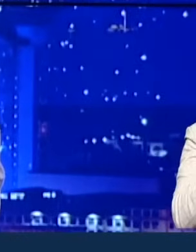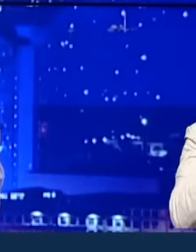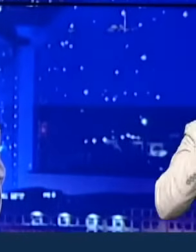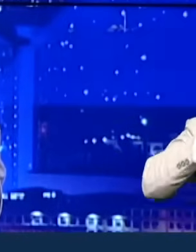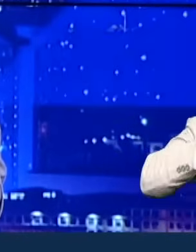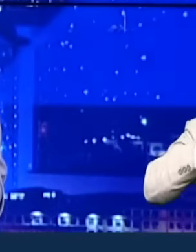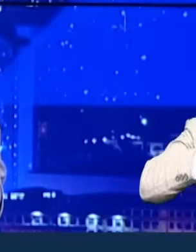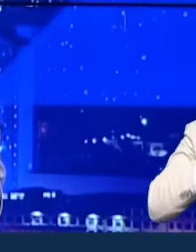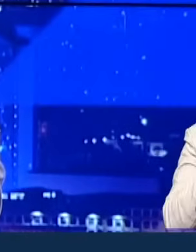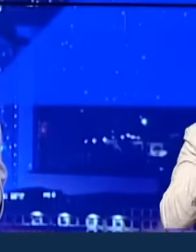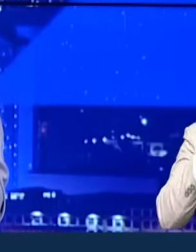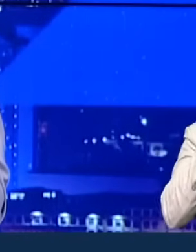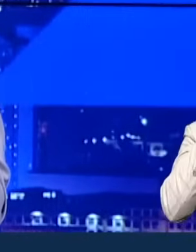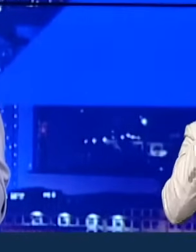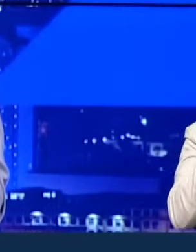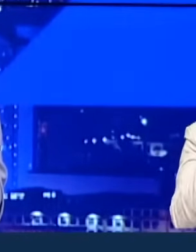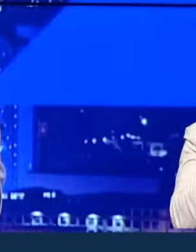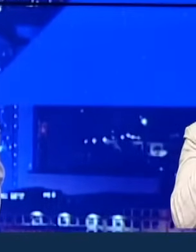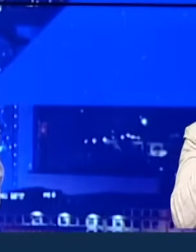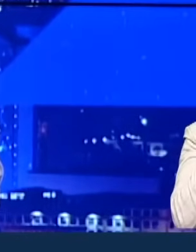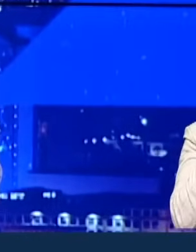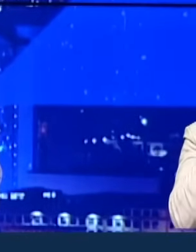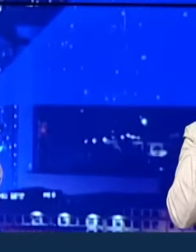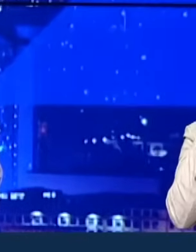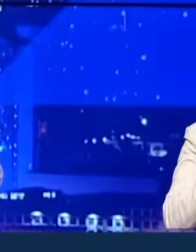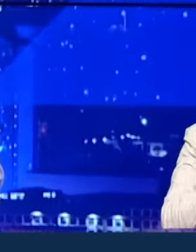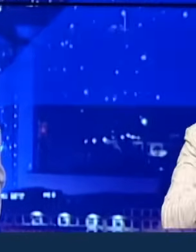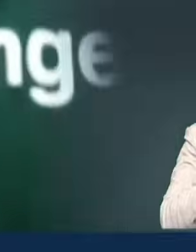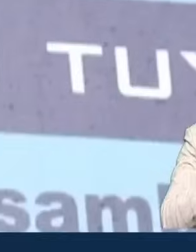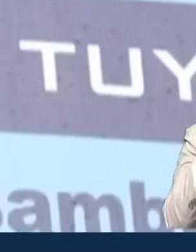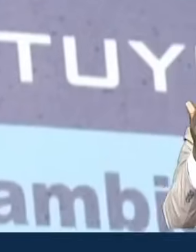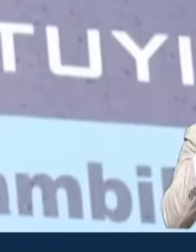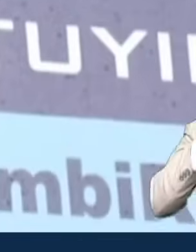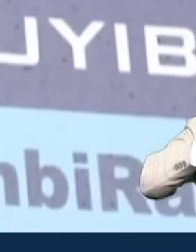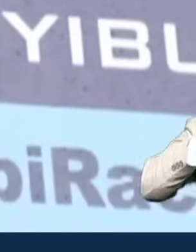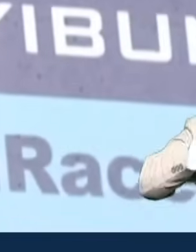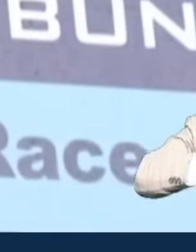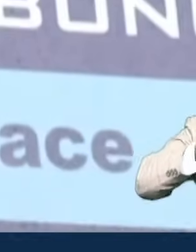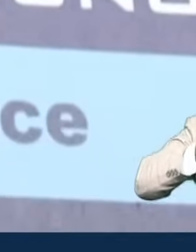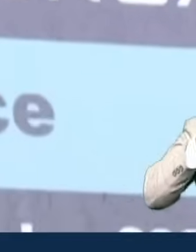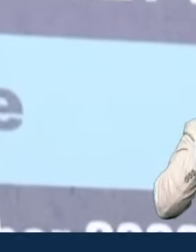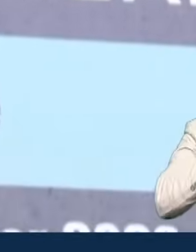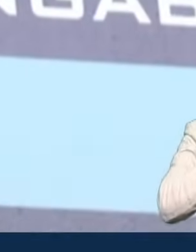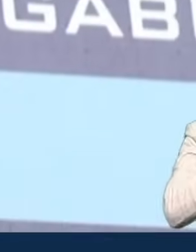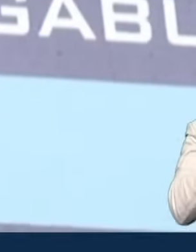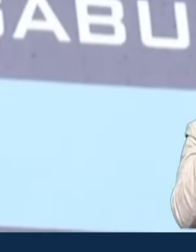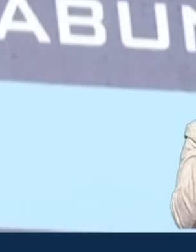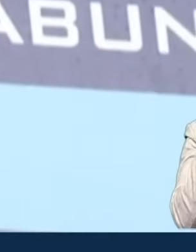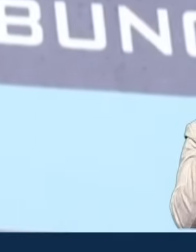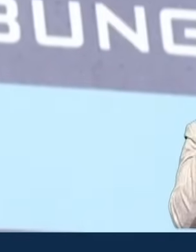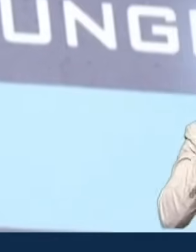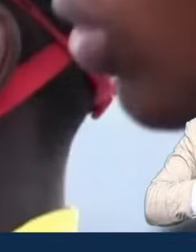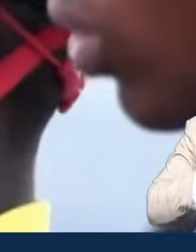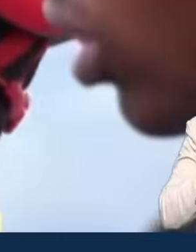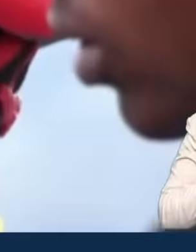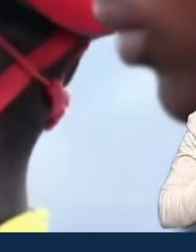Champions League. Aya makuru y'imikino yo kuri uyu wa mbere reka tuyasoreze mu irushanwa ryakinwaga ku nshuro ya mbere mu isiganwa ry'umukino